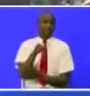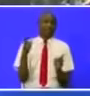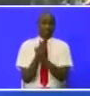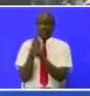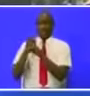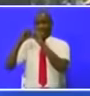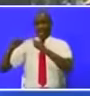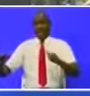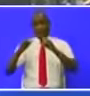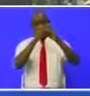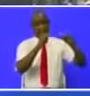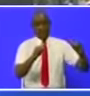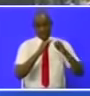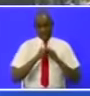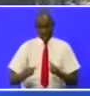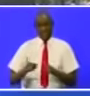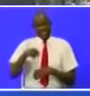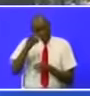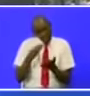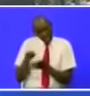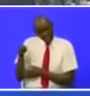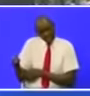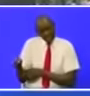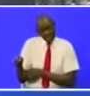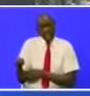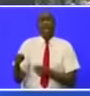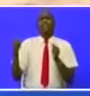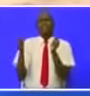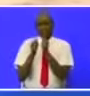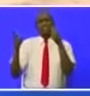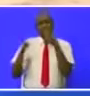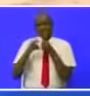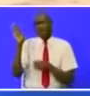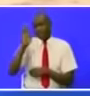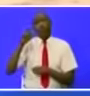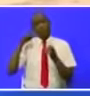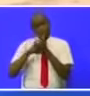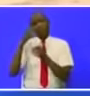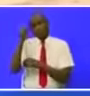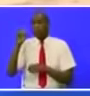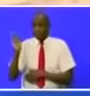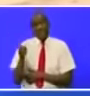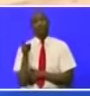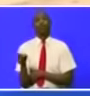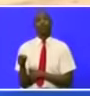tofauti, na kufikisha idadi ya hela zilizotolewa kwa shilingi bilioni 17.5 tangu mwaka wa